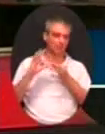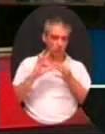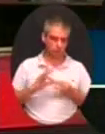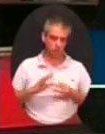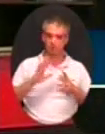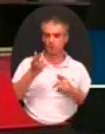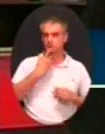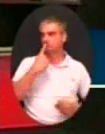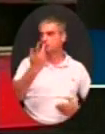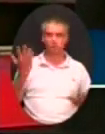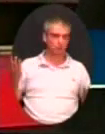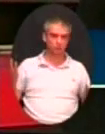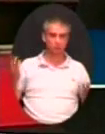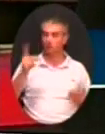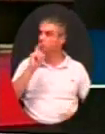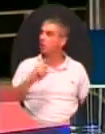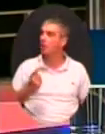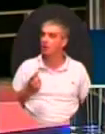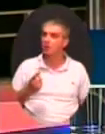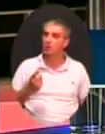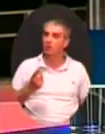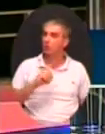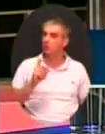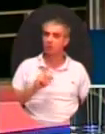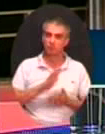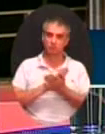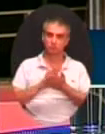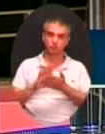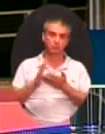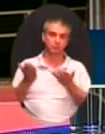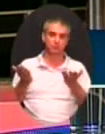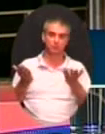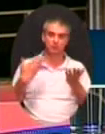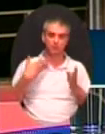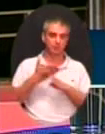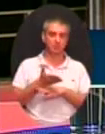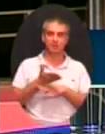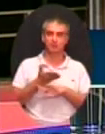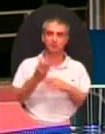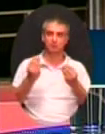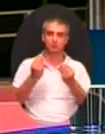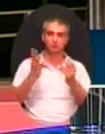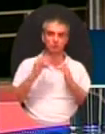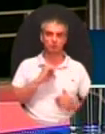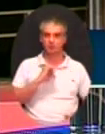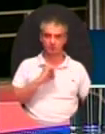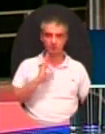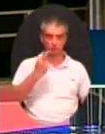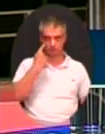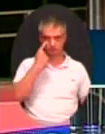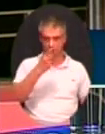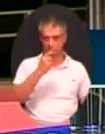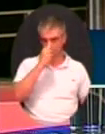הנוסחאות ומה שאתה רק רוצה. אולי אני, אולי פשוט נקלעתי לאיזה משהו מאוד מעניין, זה מאוד ימצא